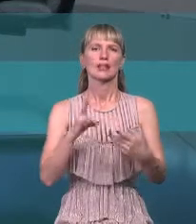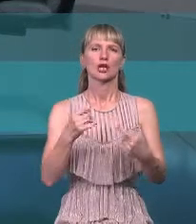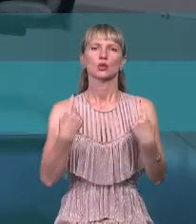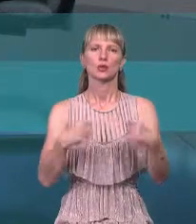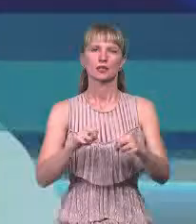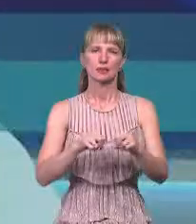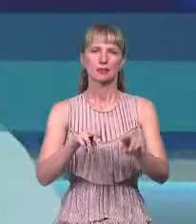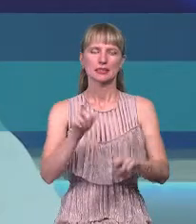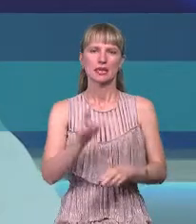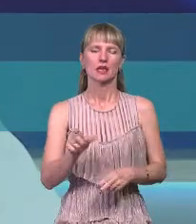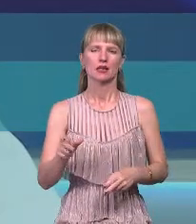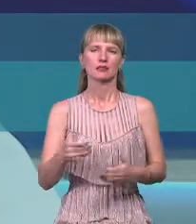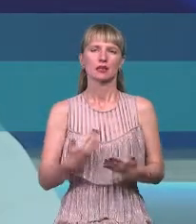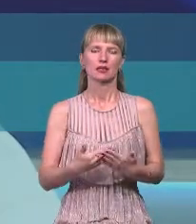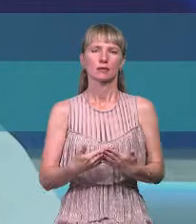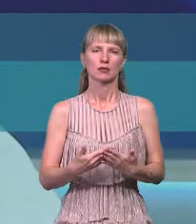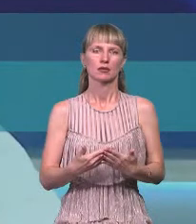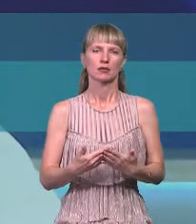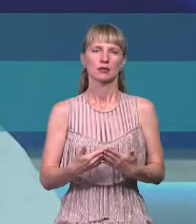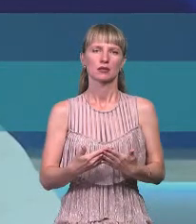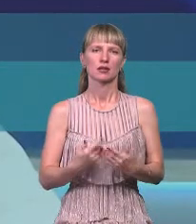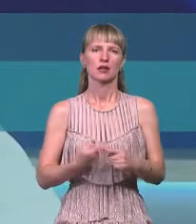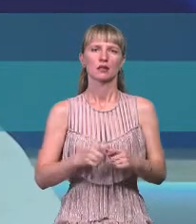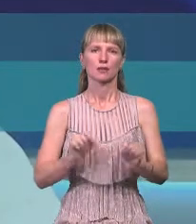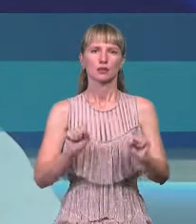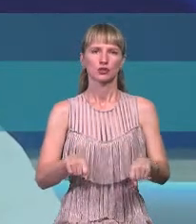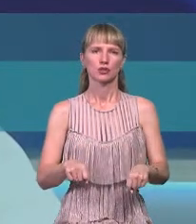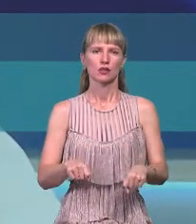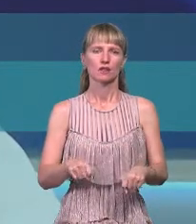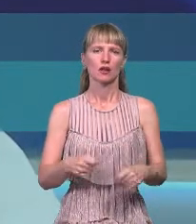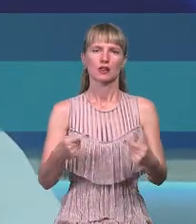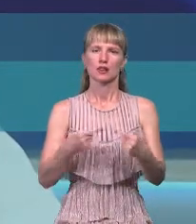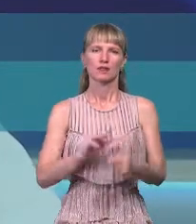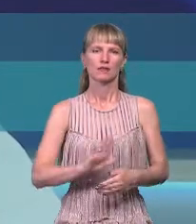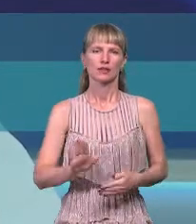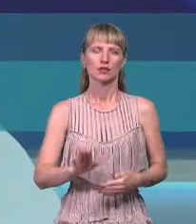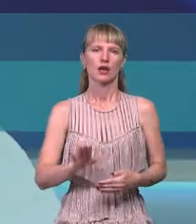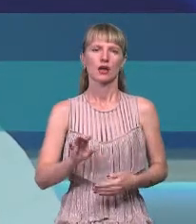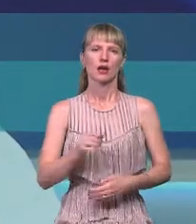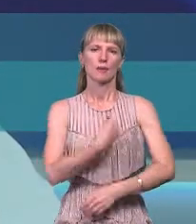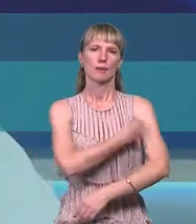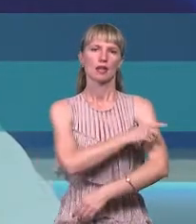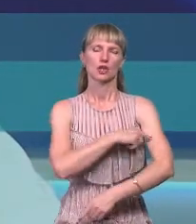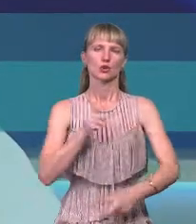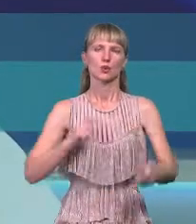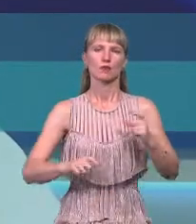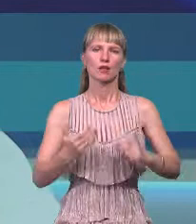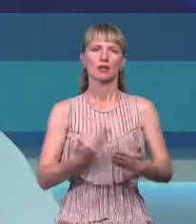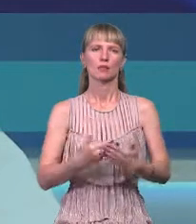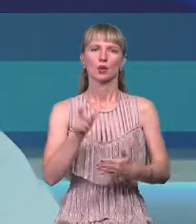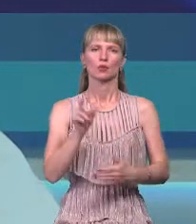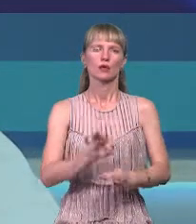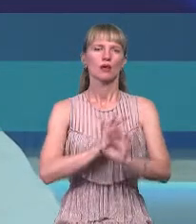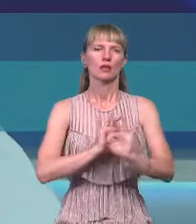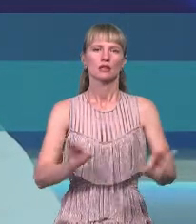де, наприклад, це можливо невірно, але медичний університет, наприклад, людина